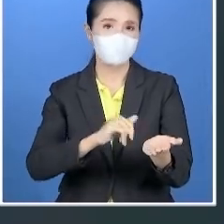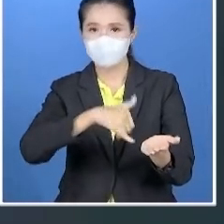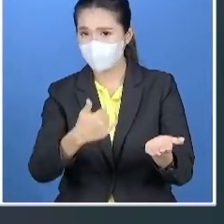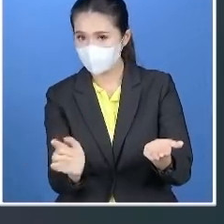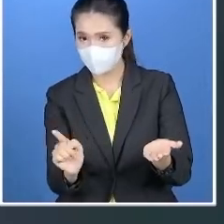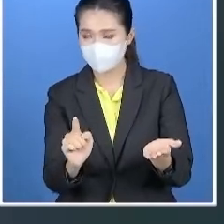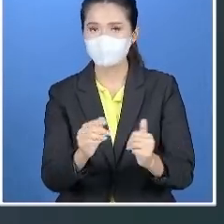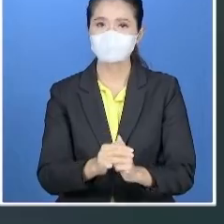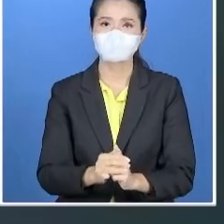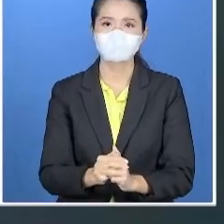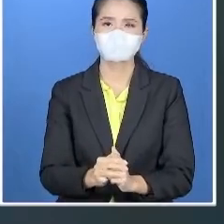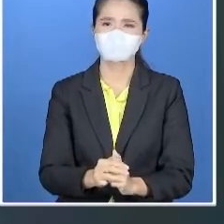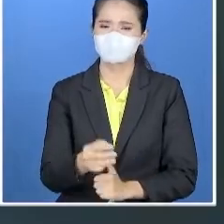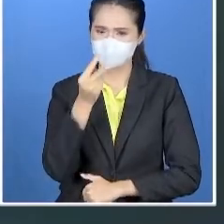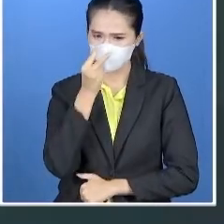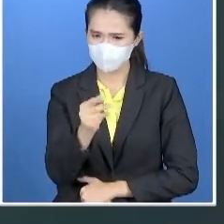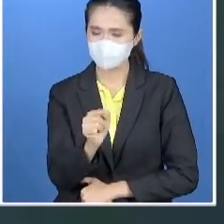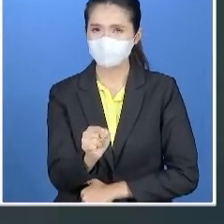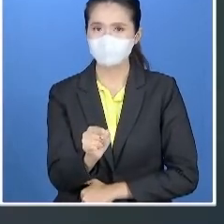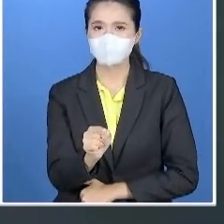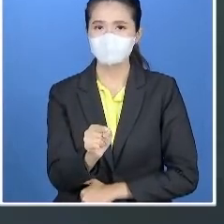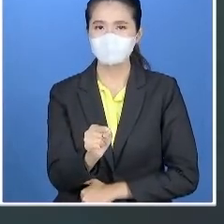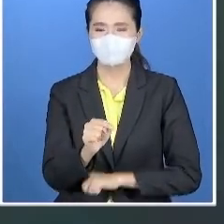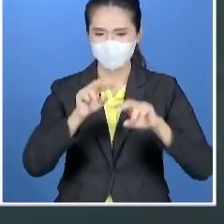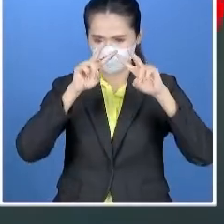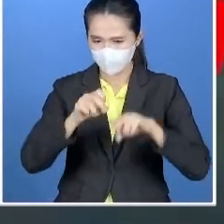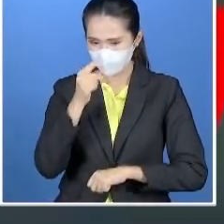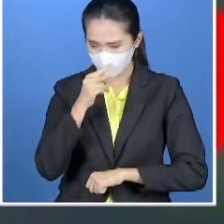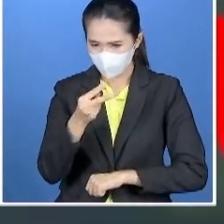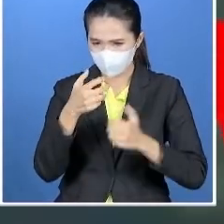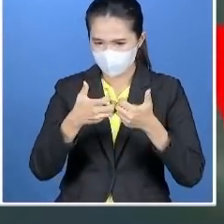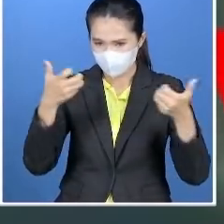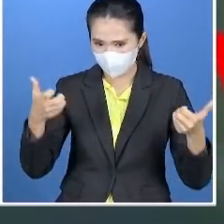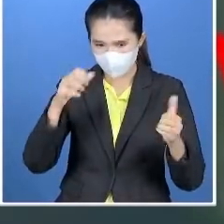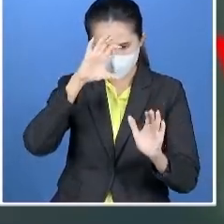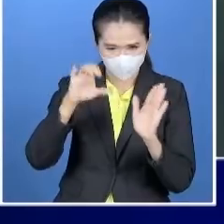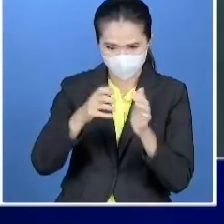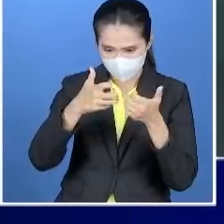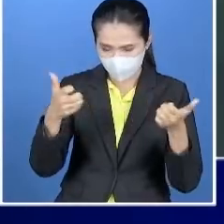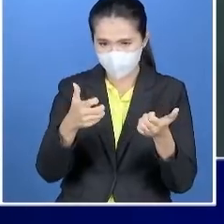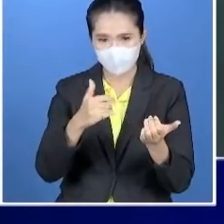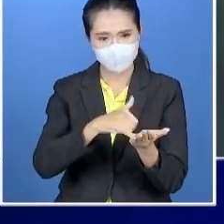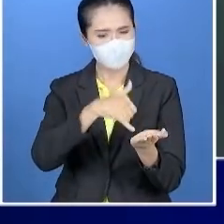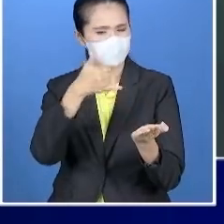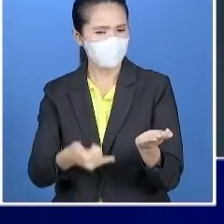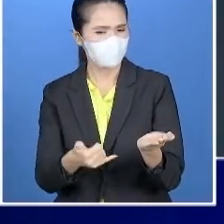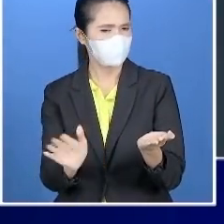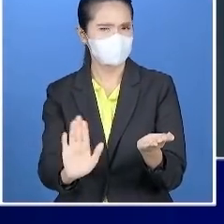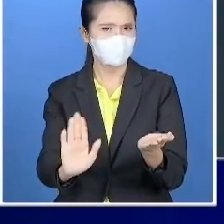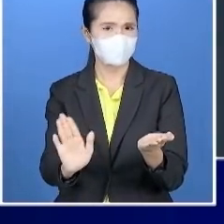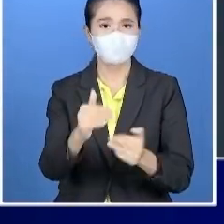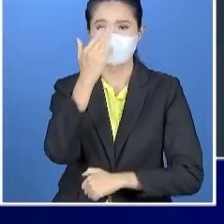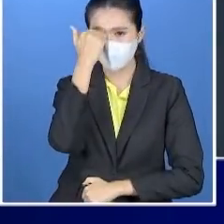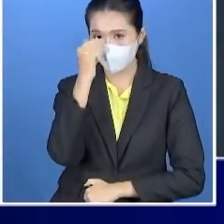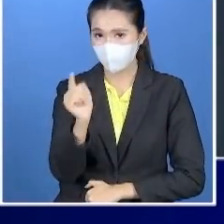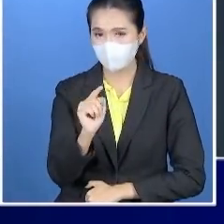ได้คุณชัยนันท์มองว่าเอาจริงคือเท่าที่วิเคราะห์แยกภาพออกมาเนี่ยนะไม่ใช่จุดที่คุณแตงโมตกเรือแน่นอน